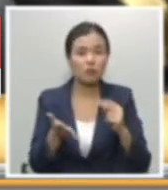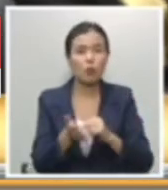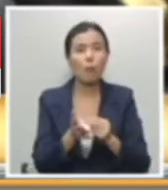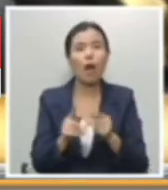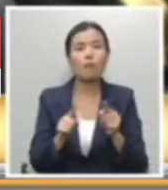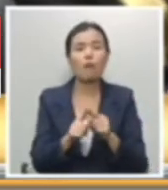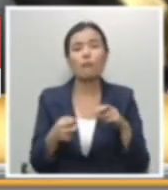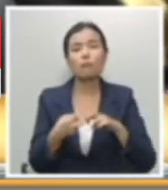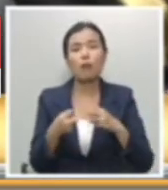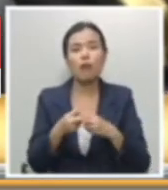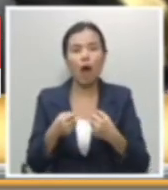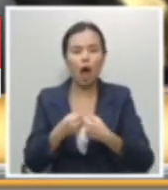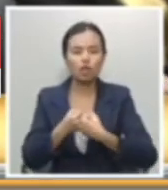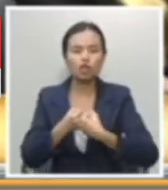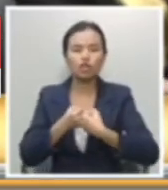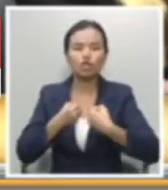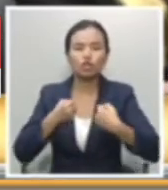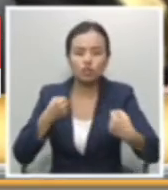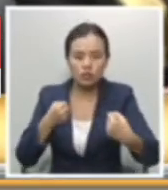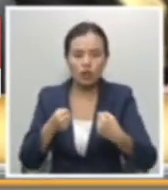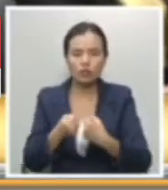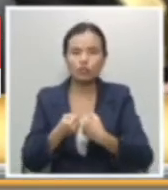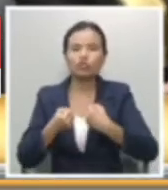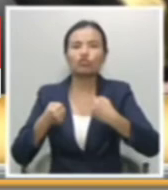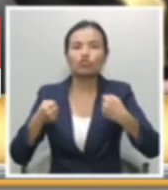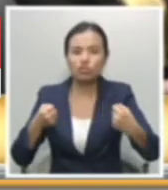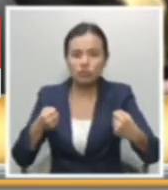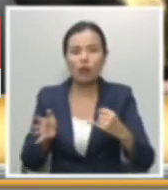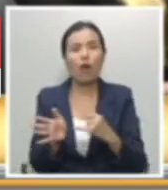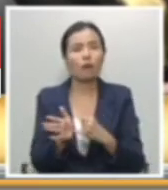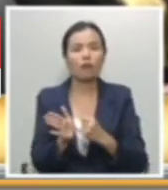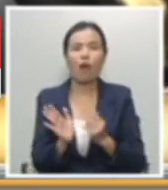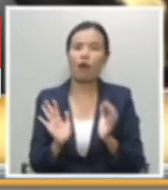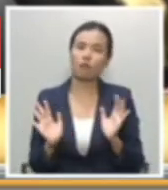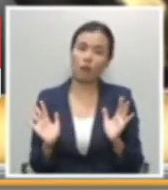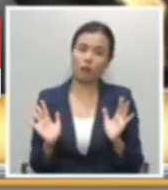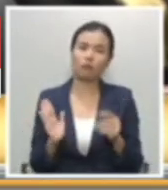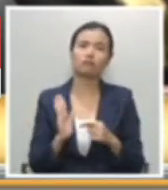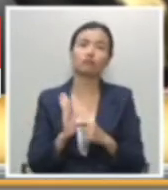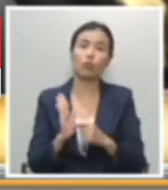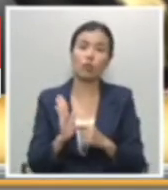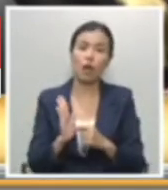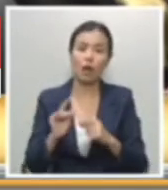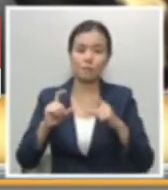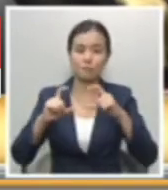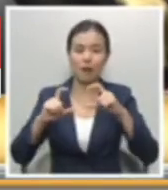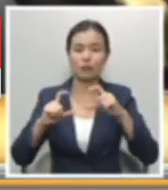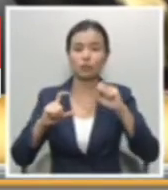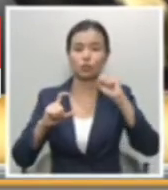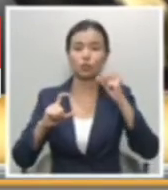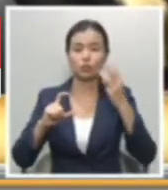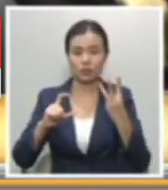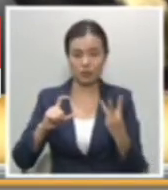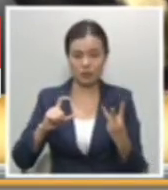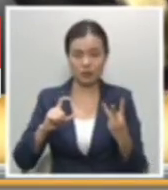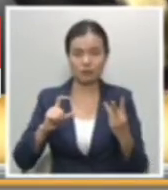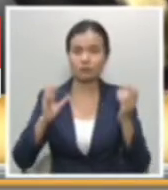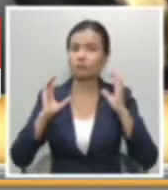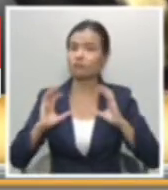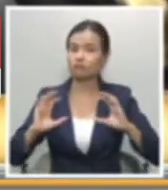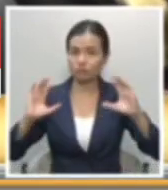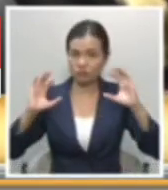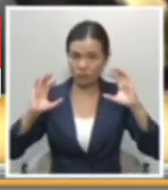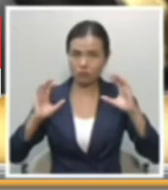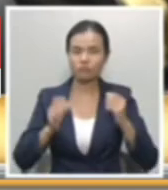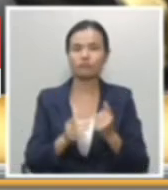าออกไปเป็นวันๆเท่านั้นเองตัวอย่างเช่นบัตรสวัสดิการแห่งรัฐแจก